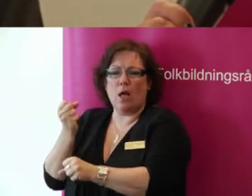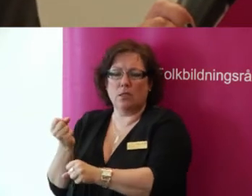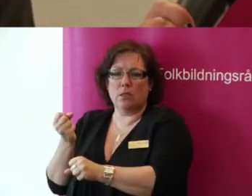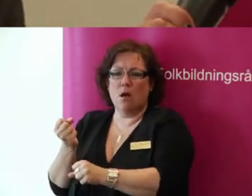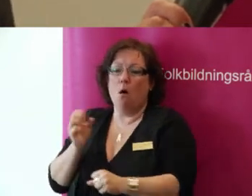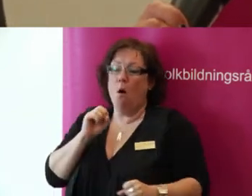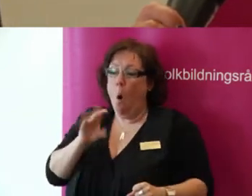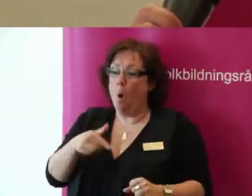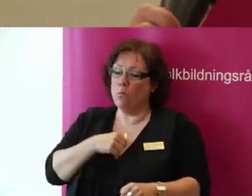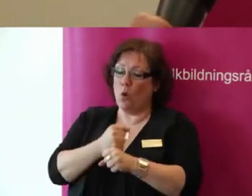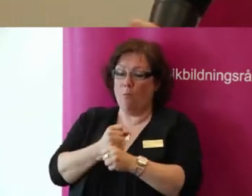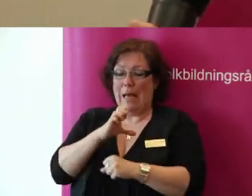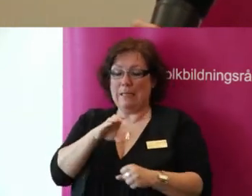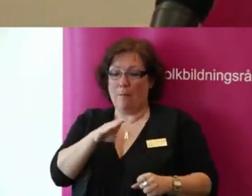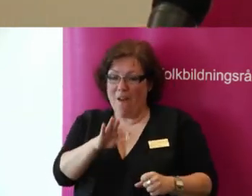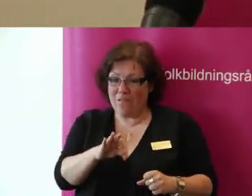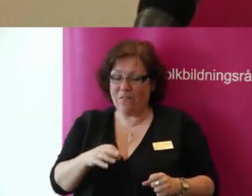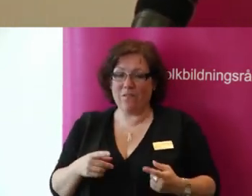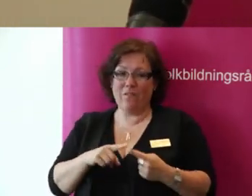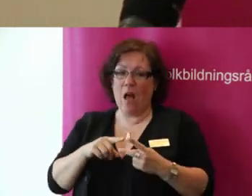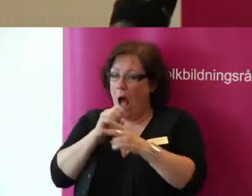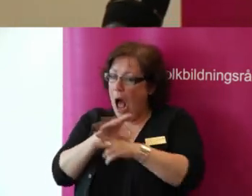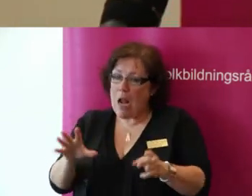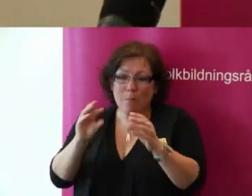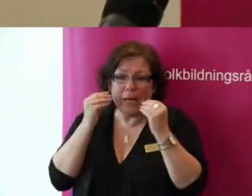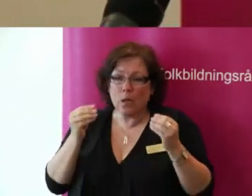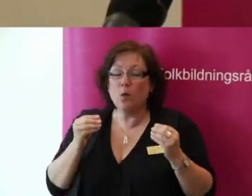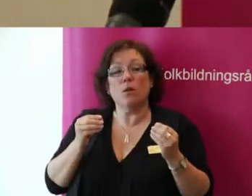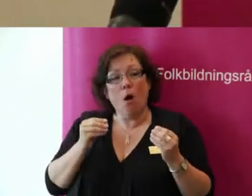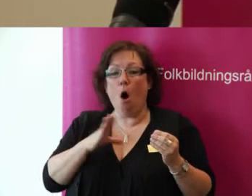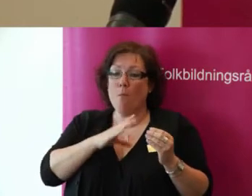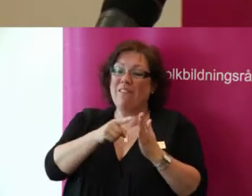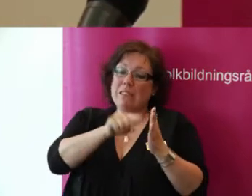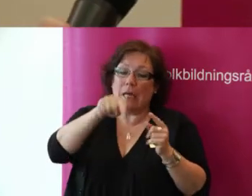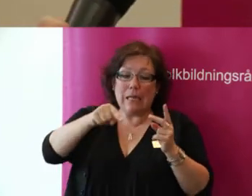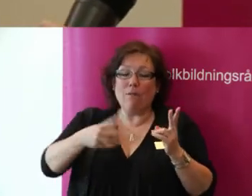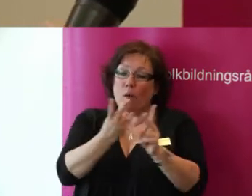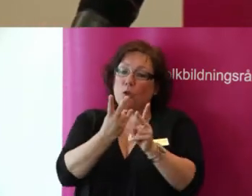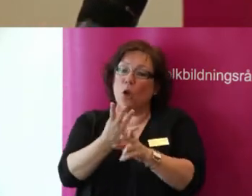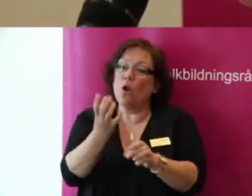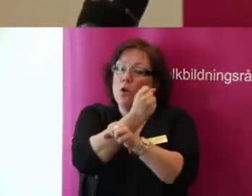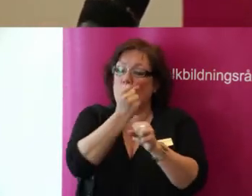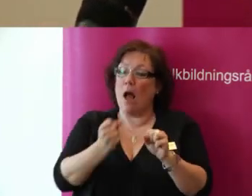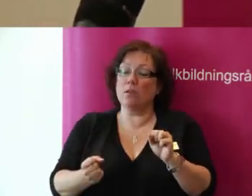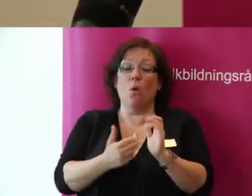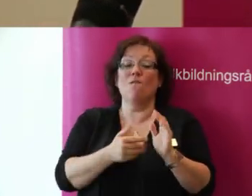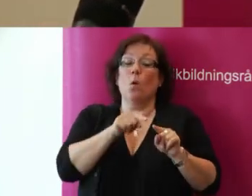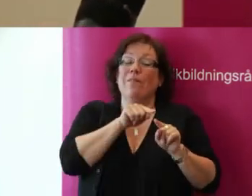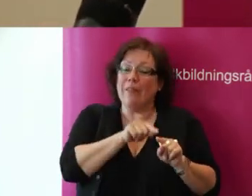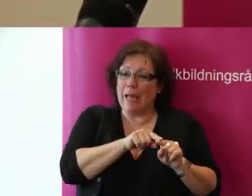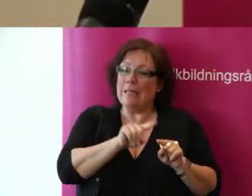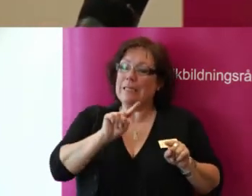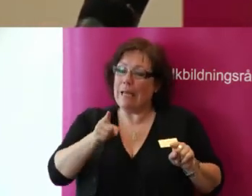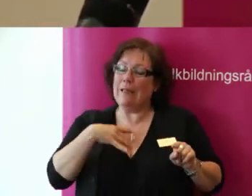man jobbar med SMF och allmän kurs, så kanske man får vissa kriterier. Och det är utifrån detta som det är extremt viktigt att